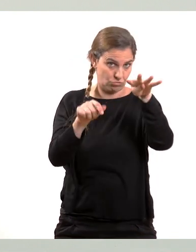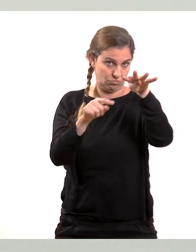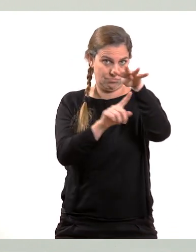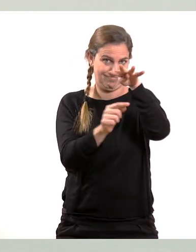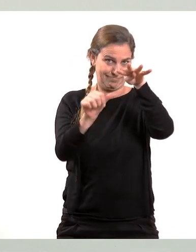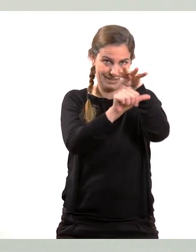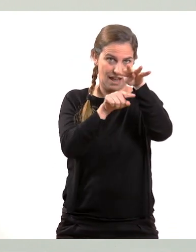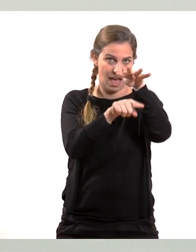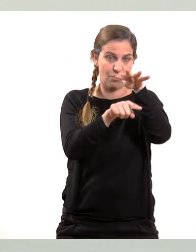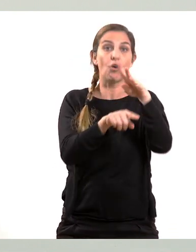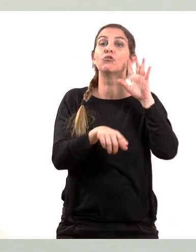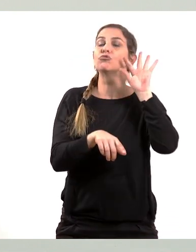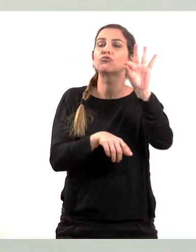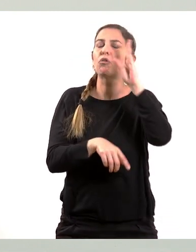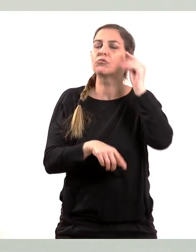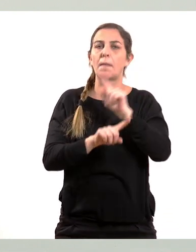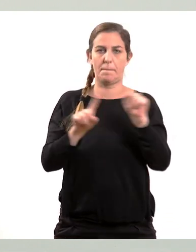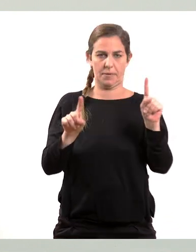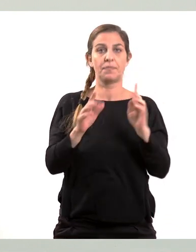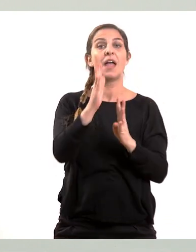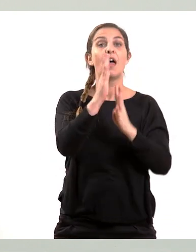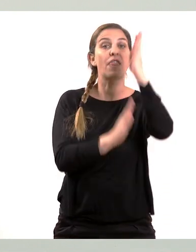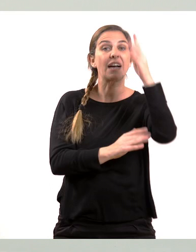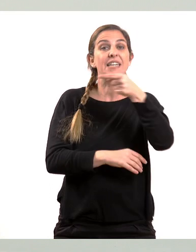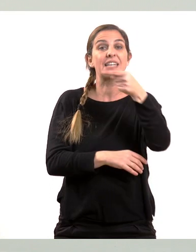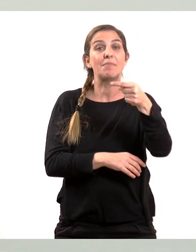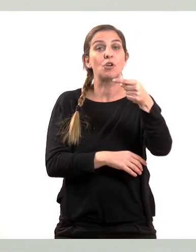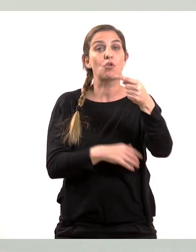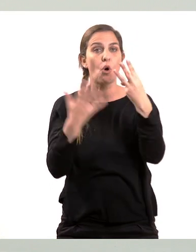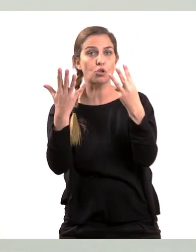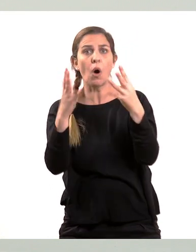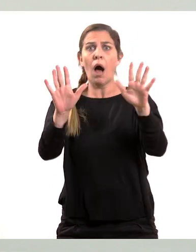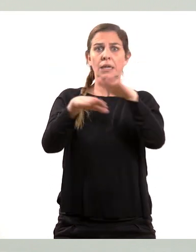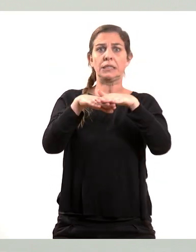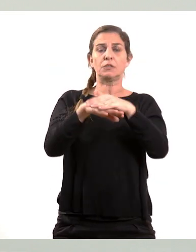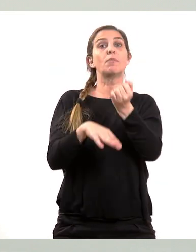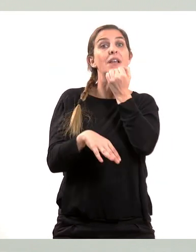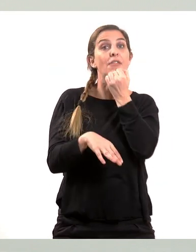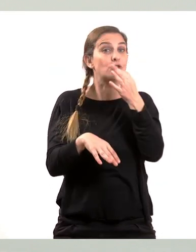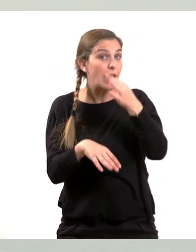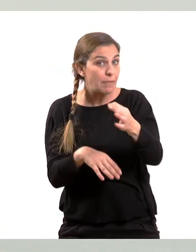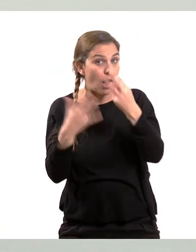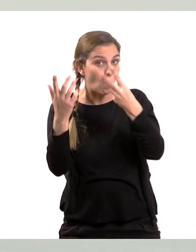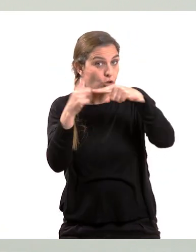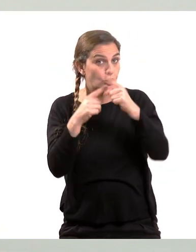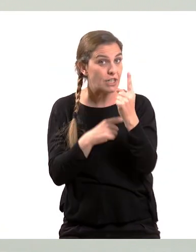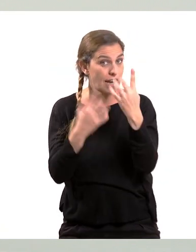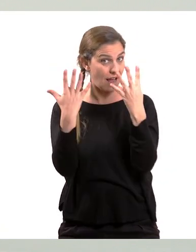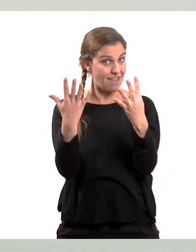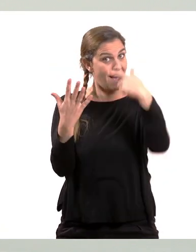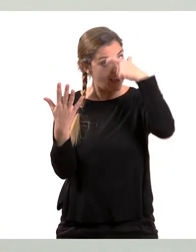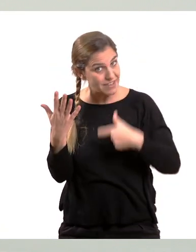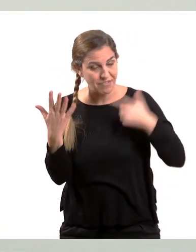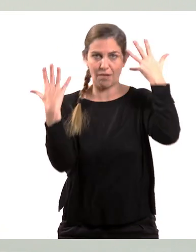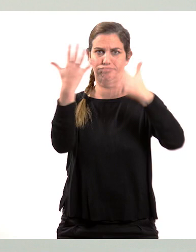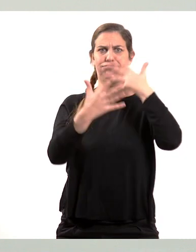τώρα, 14 βγάζω 8, λάθος, συγγνώμη, 8 και 1 είπαμε 9. Βλέπετε, και εγώ